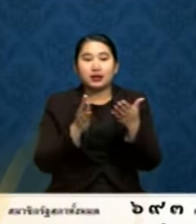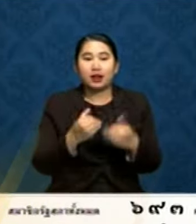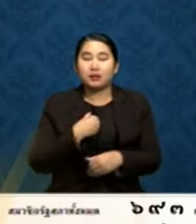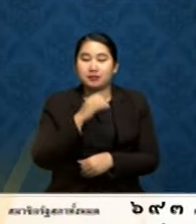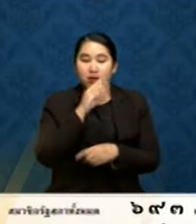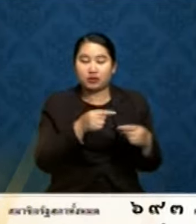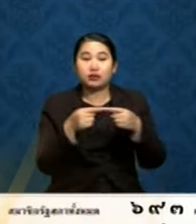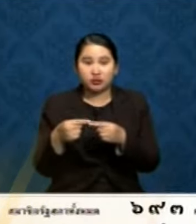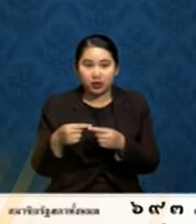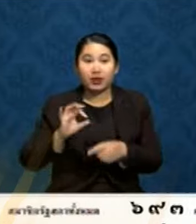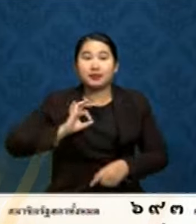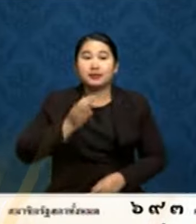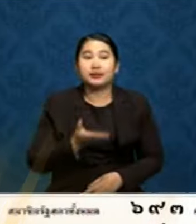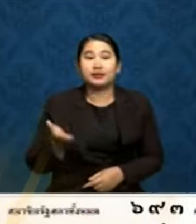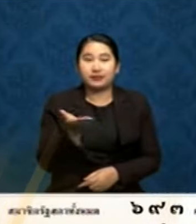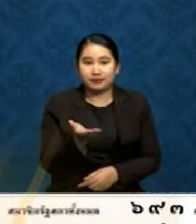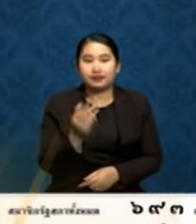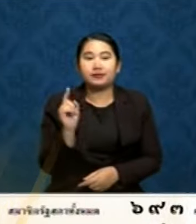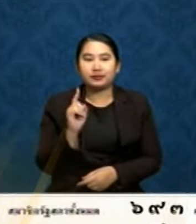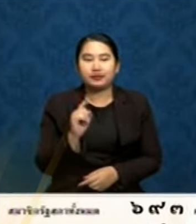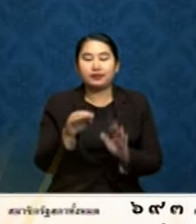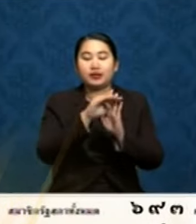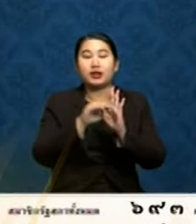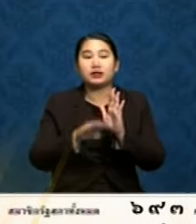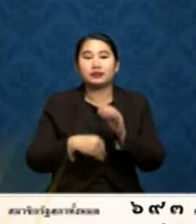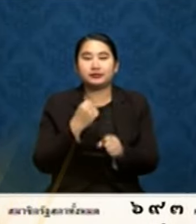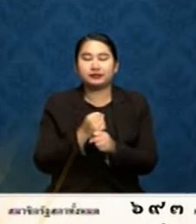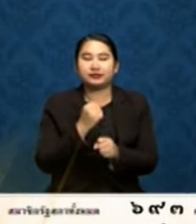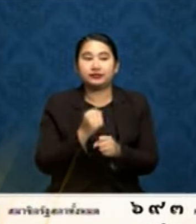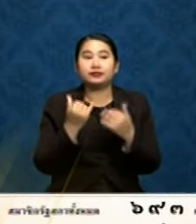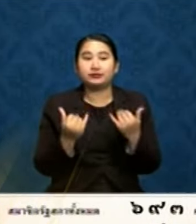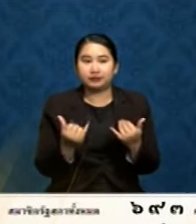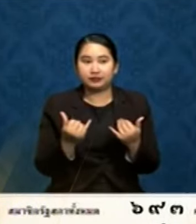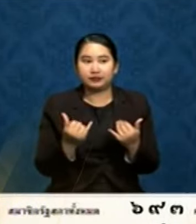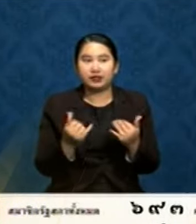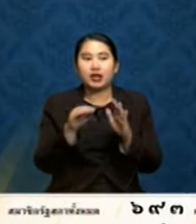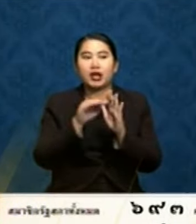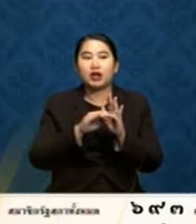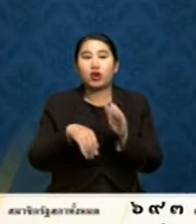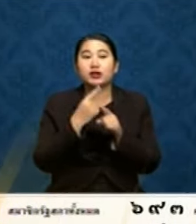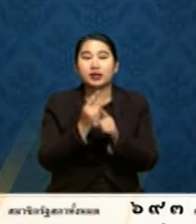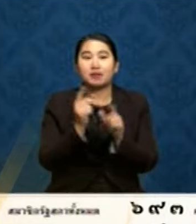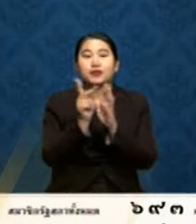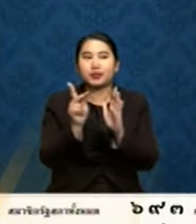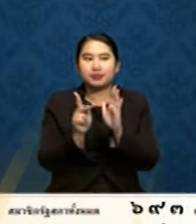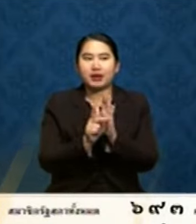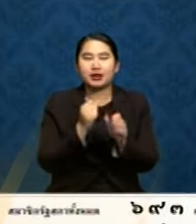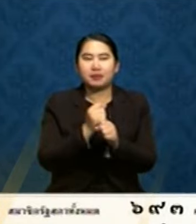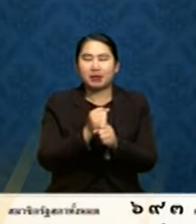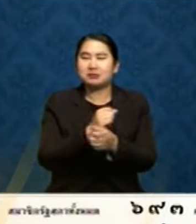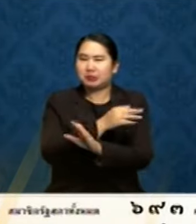มั้ยเพราะจะไม่ยุ่งงบกลางนะหรือใช้งบกลางน้อยมากก็เป็นไปได้เป็น5,000 5,000หรือไม่ประการ